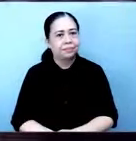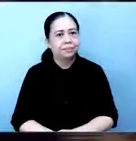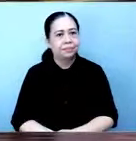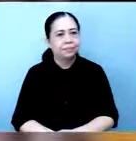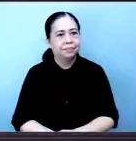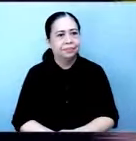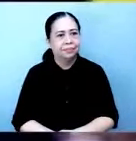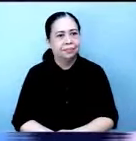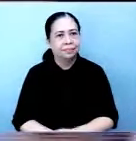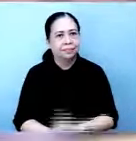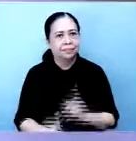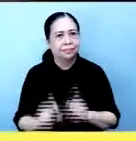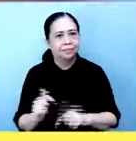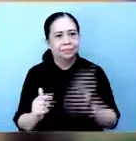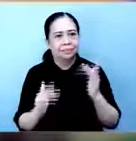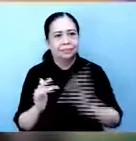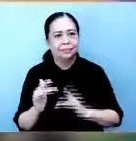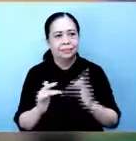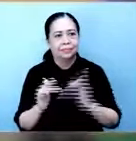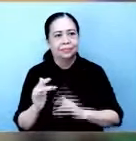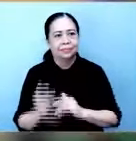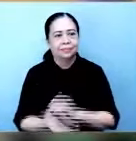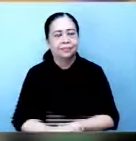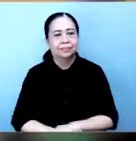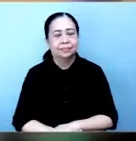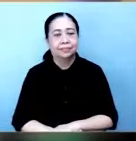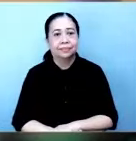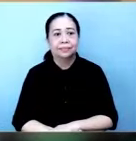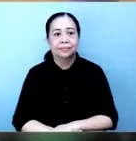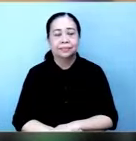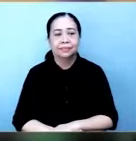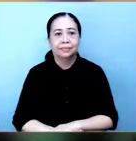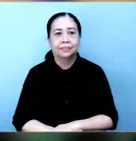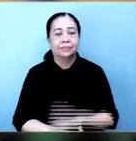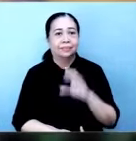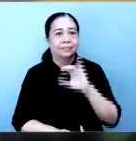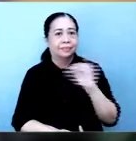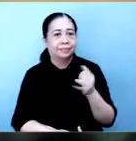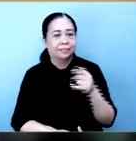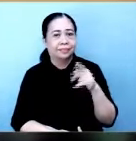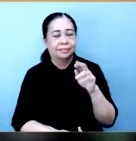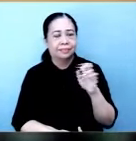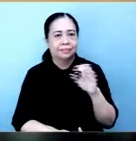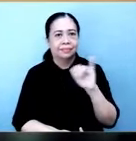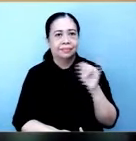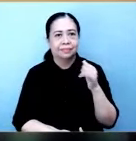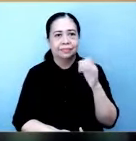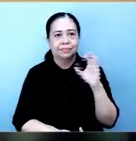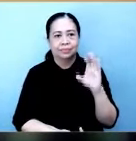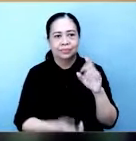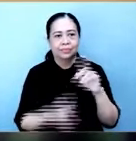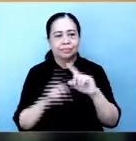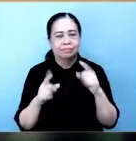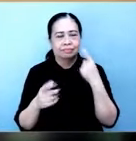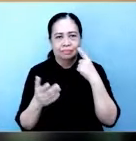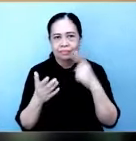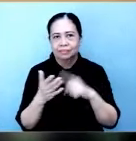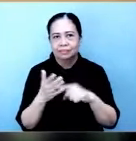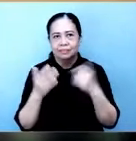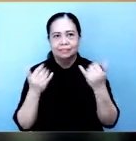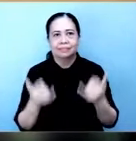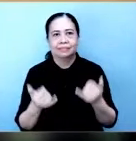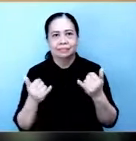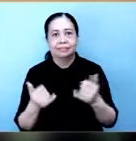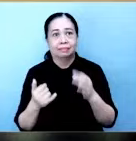semi-MVP Chris Ross, Marshall Lassiter, CJ Perez at Jericho Cruz. Magkakaalaman na ngayon